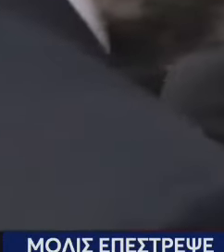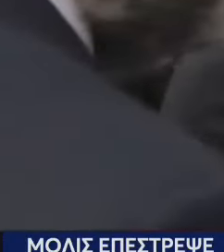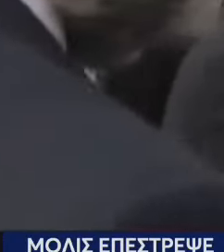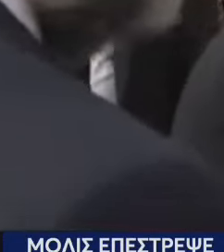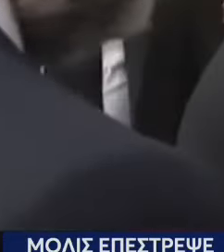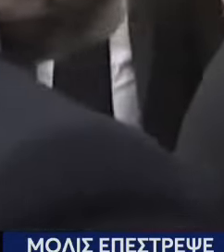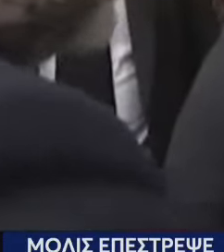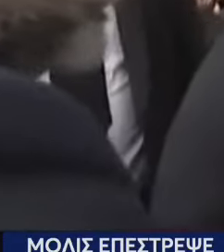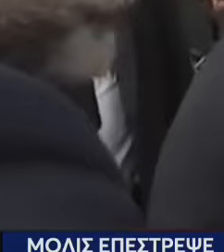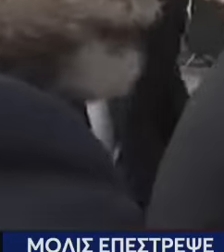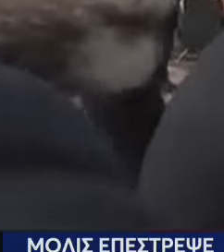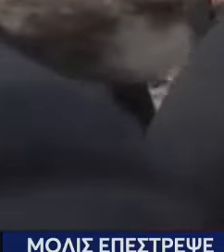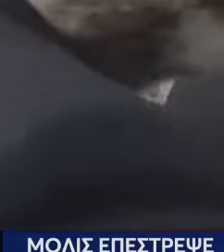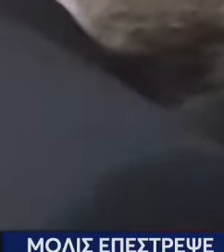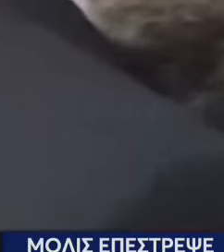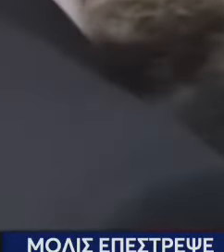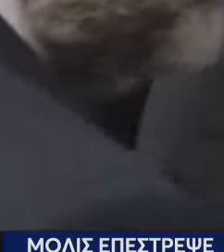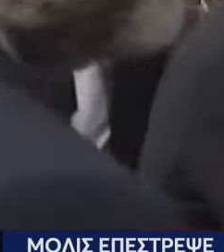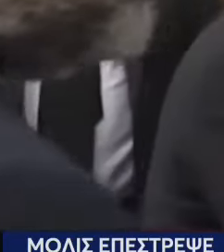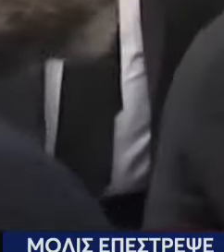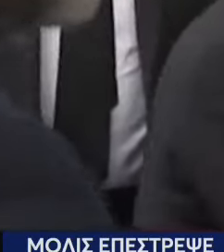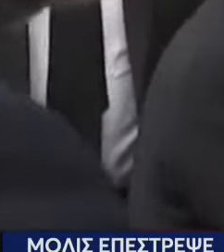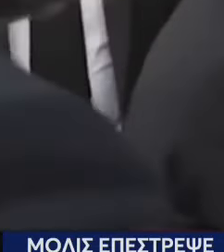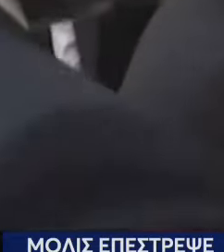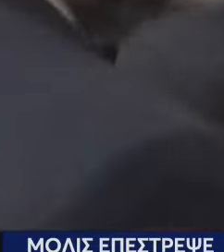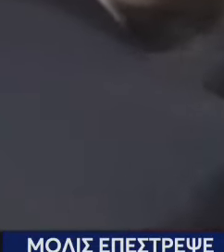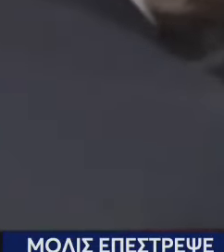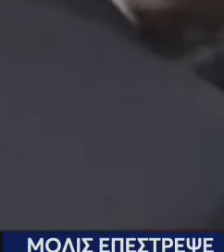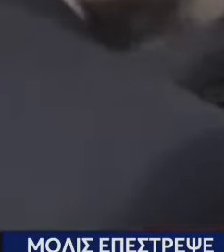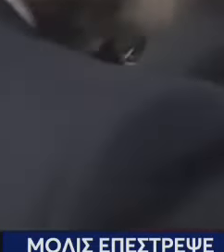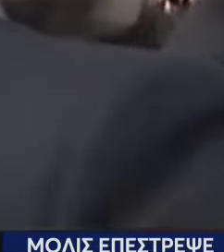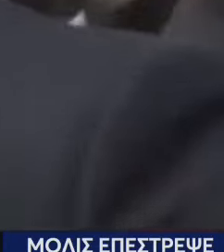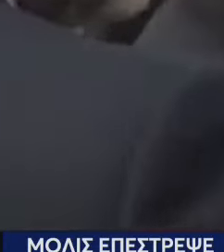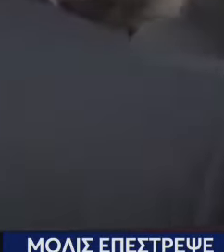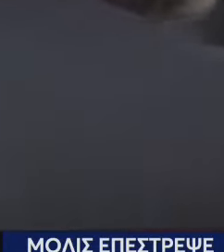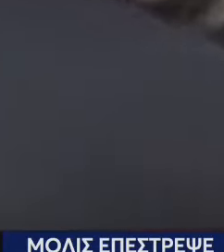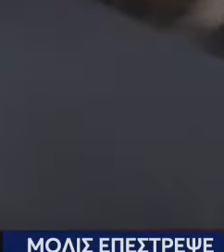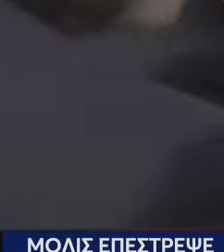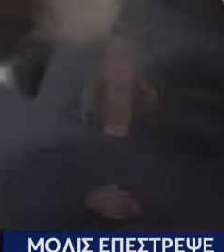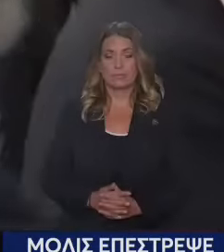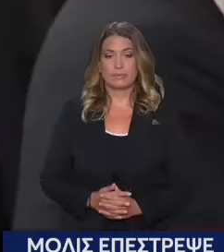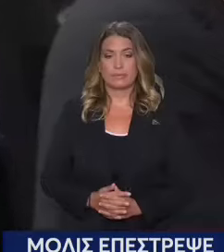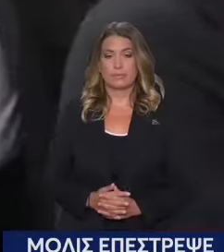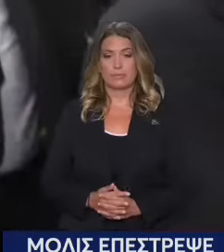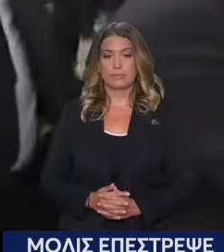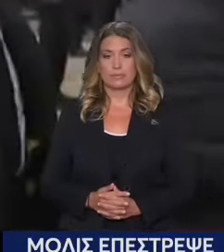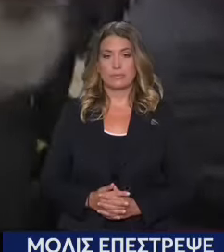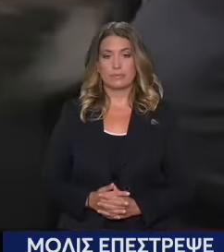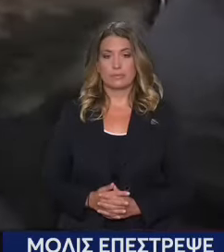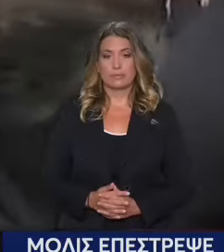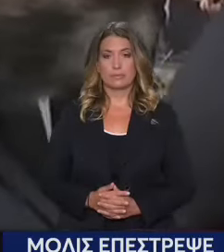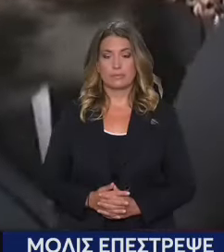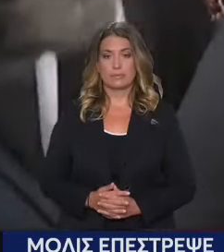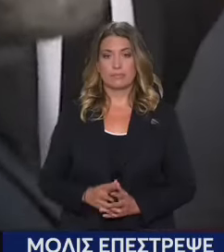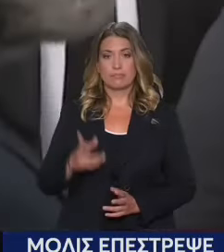Βασιλείου, τον νέο επικεφαλής της Κοινοπολιτείας, αν υπάρχει ακόμα. Και κοιτάξτε πόσοι άνθρωποι είναι